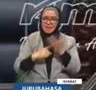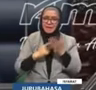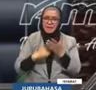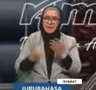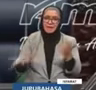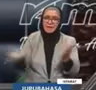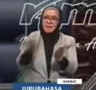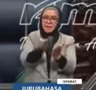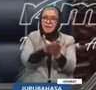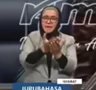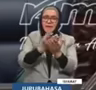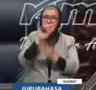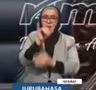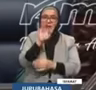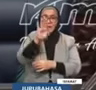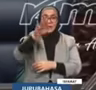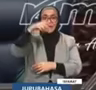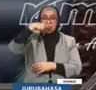saya